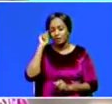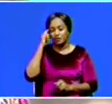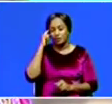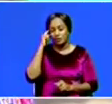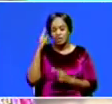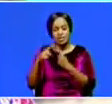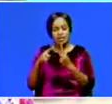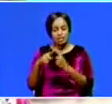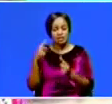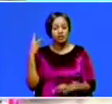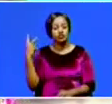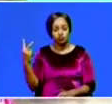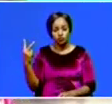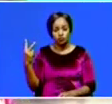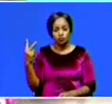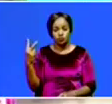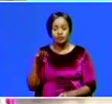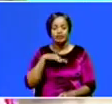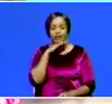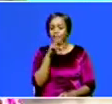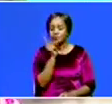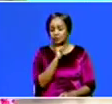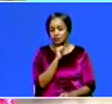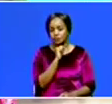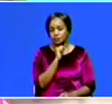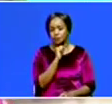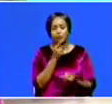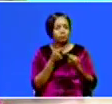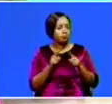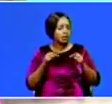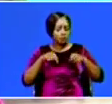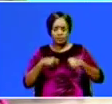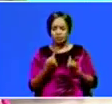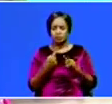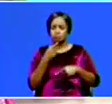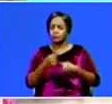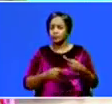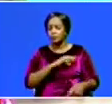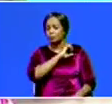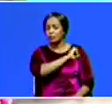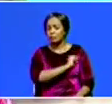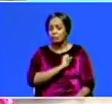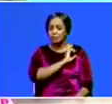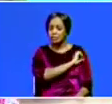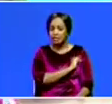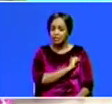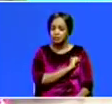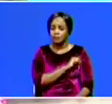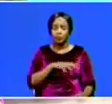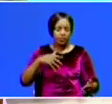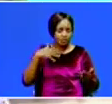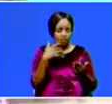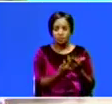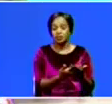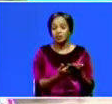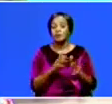mwaka mbili akafariki. Lakini sisi tumeendelea kuvumilia kuishi hapa mpaka leo. Tumefurahia